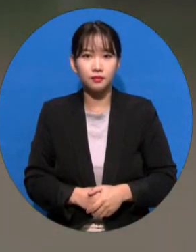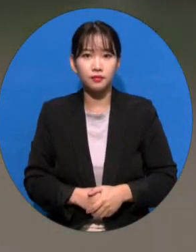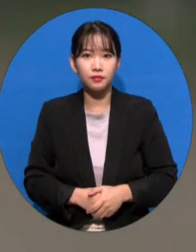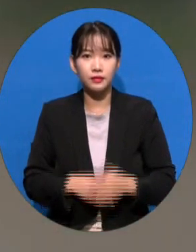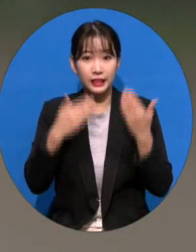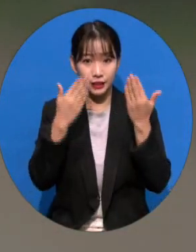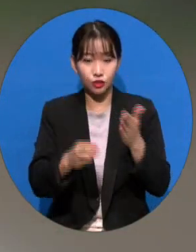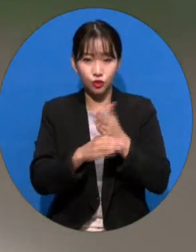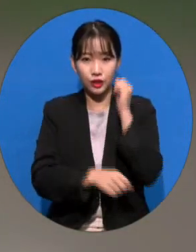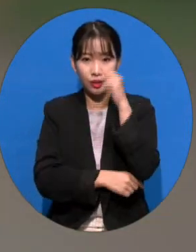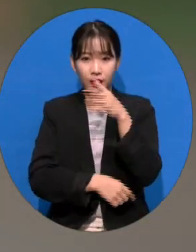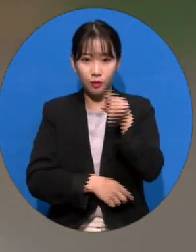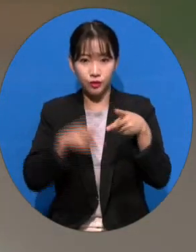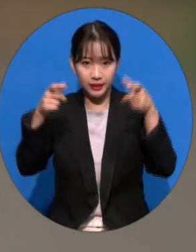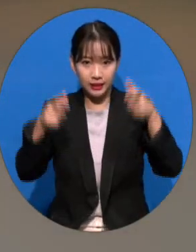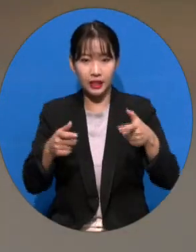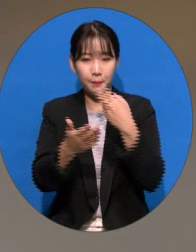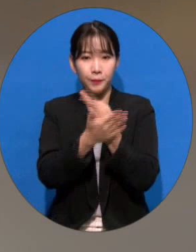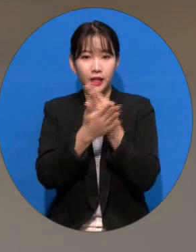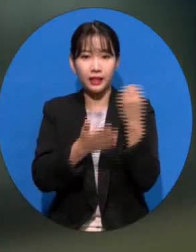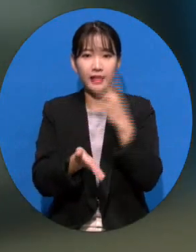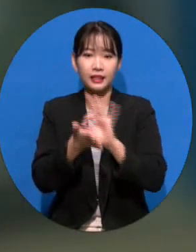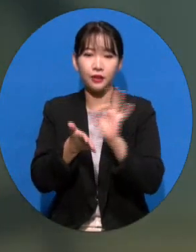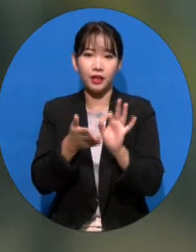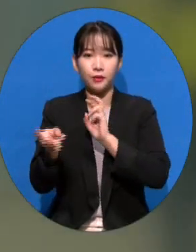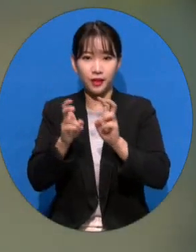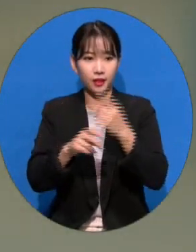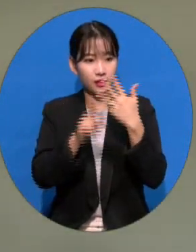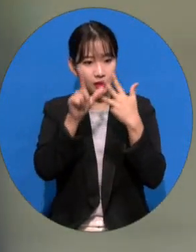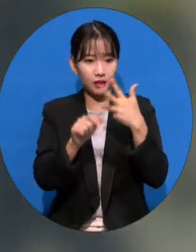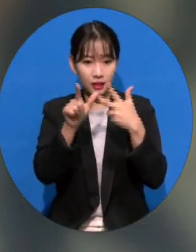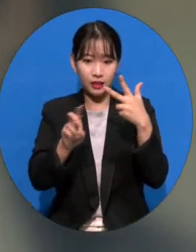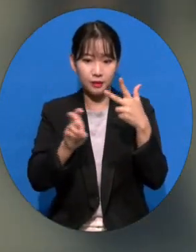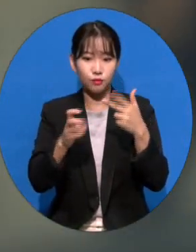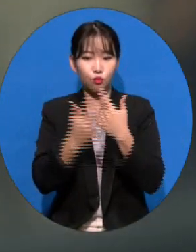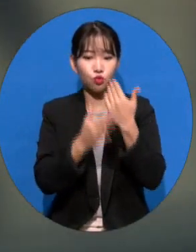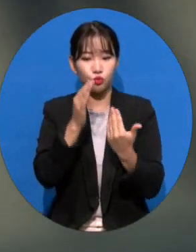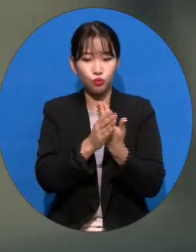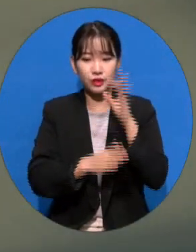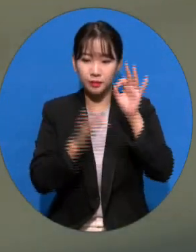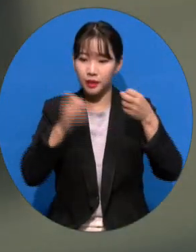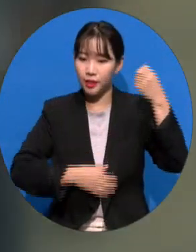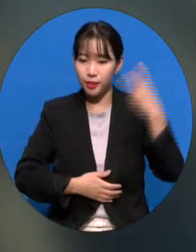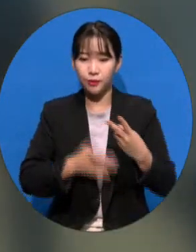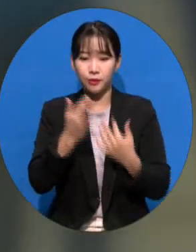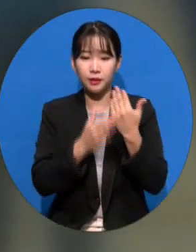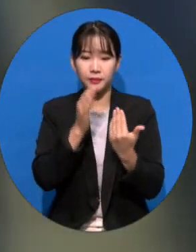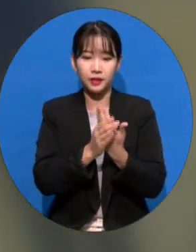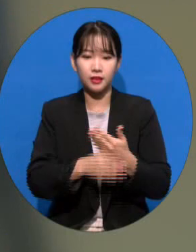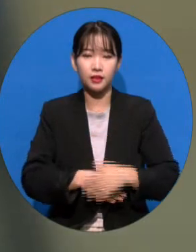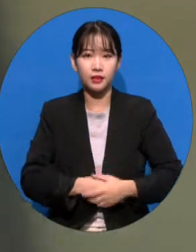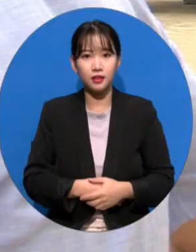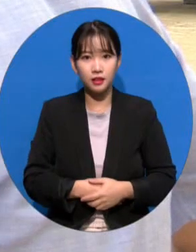휴업 중인 영암 대불산단의 폐플라스틱 재활용업체입니다. 지난달 21일 불이 난 데 이어 열흘 만에 또다시 화재가